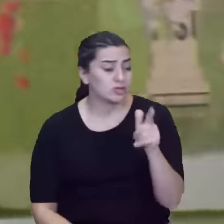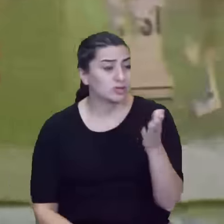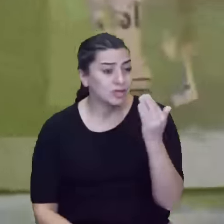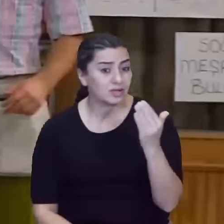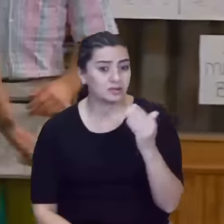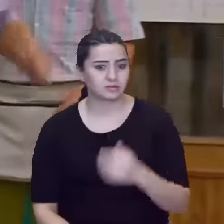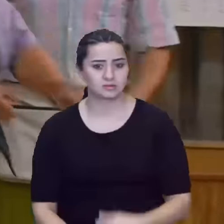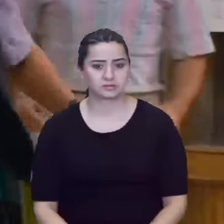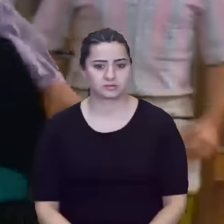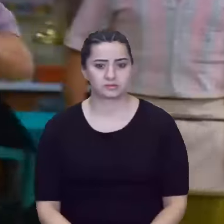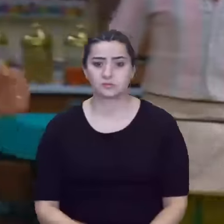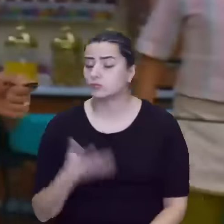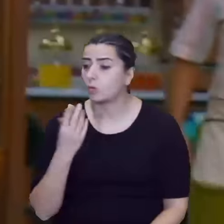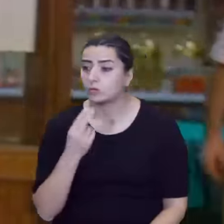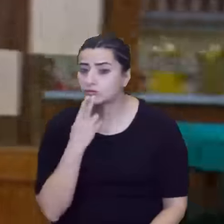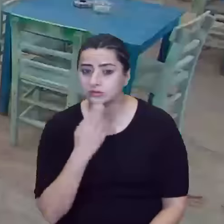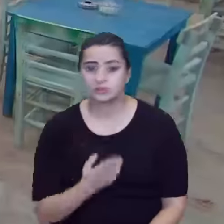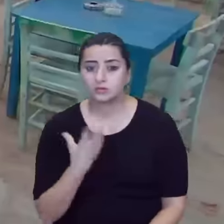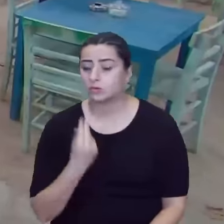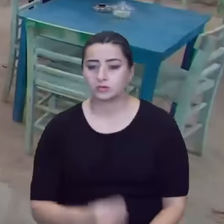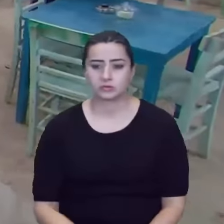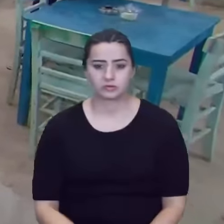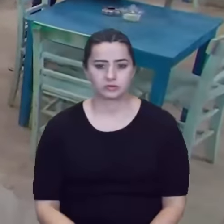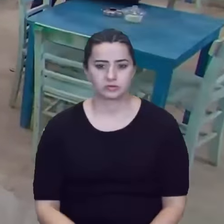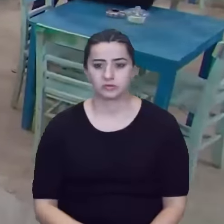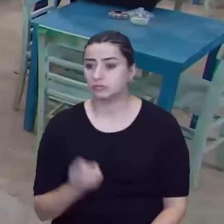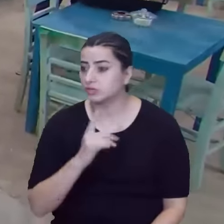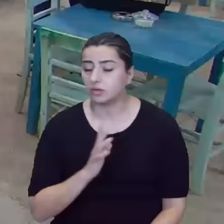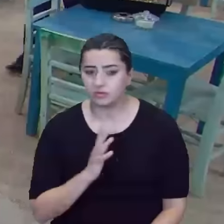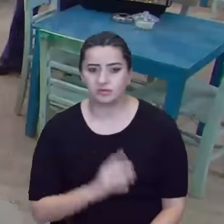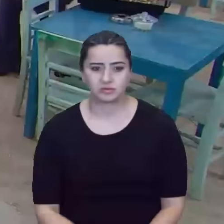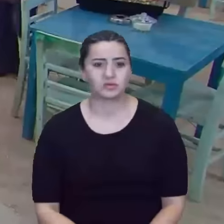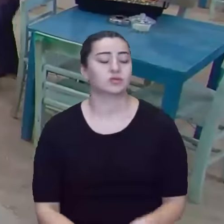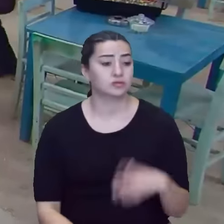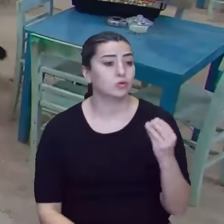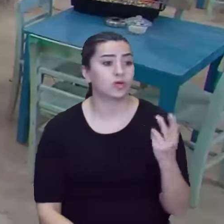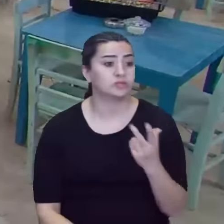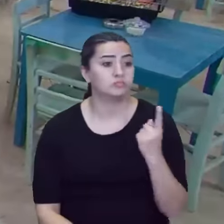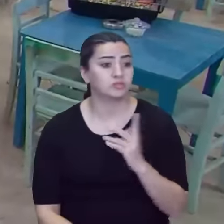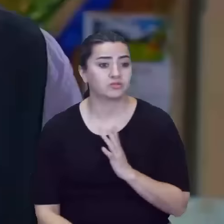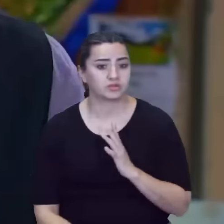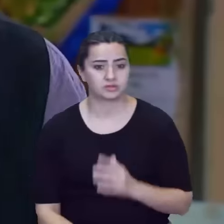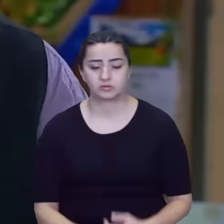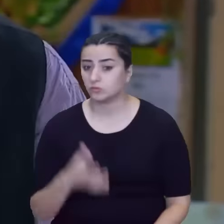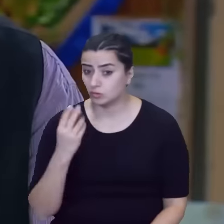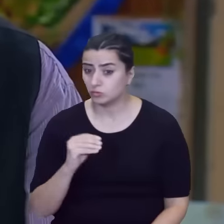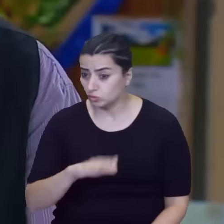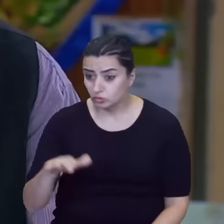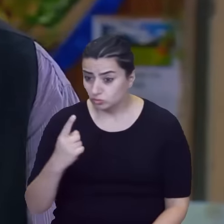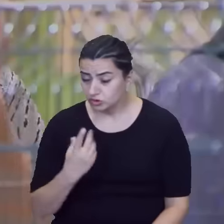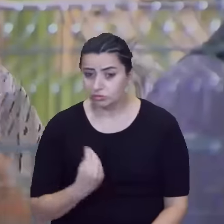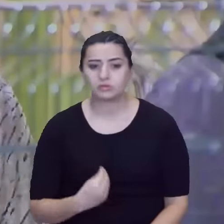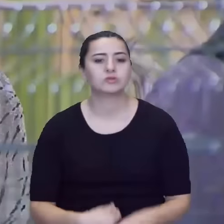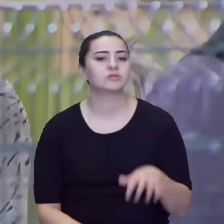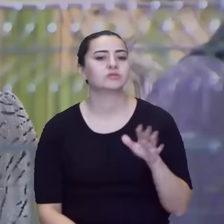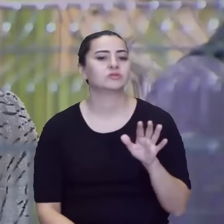gel. Ne oldu Yıldız? Ne oldu kızım? Acil bir durum mu var yoksa? Evet, çok acil bir durum var Mesut. Ne oldu, çocuklara bir şey oldu değil mi?